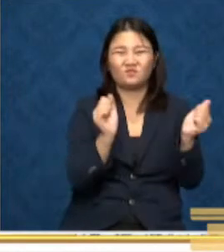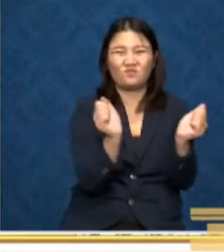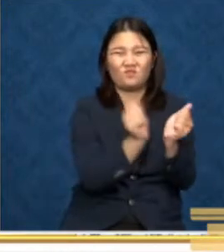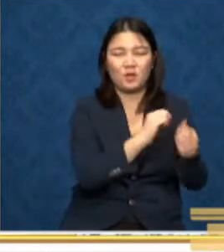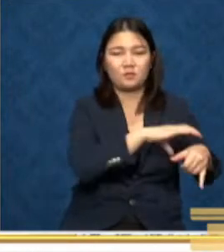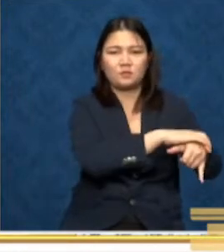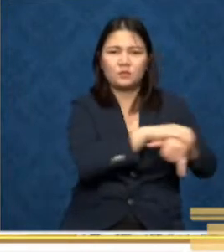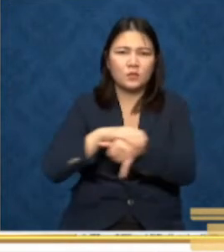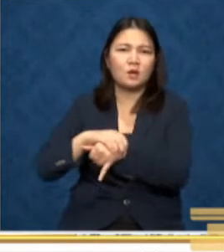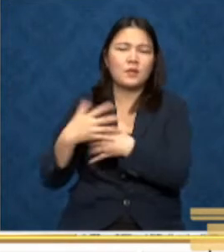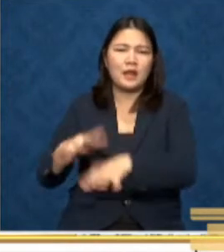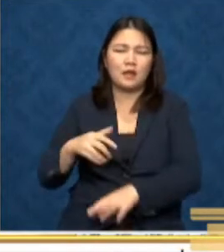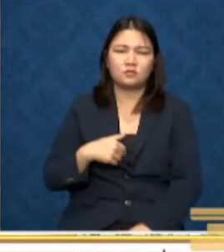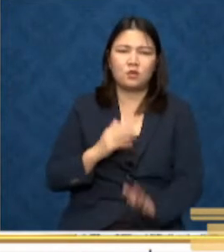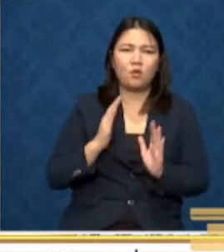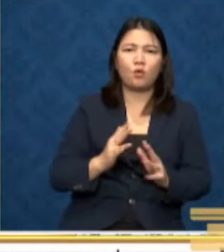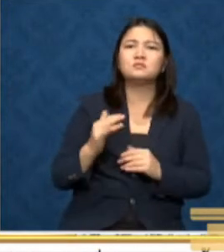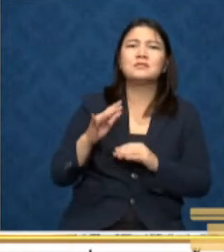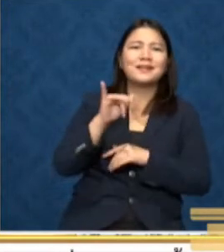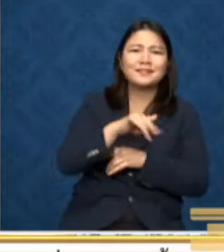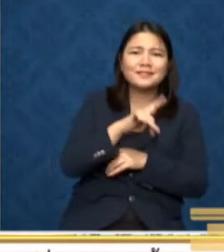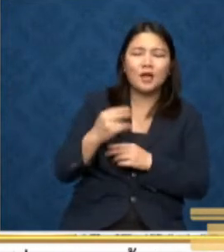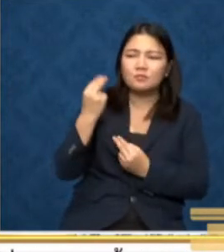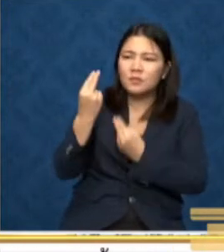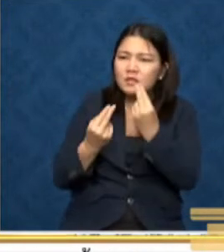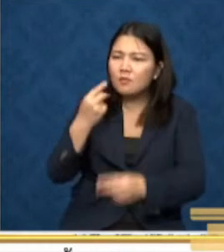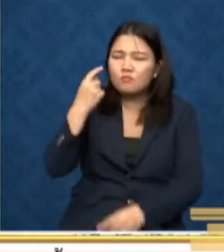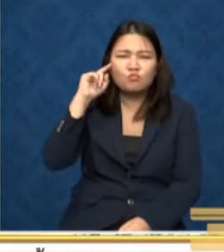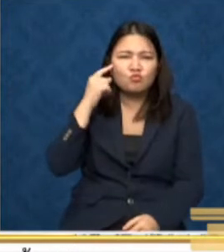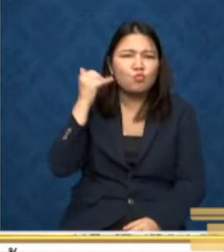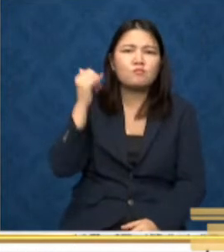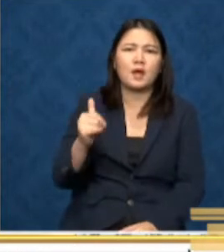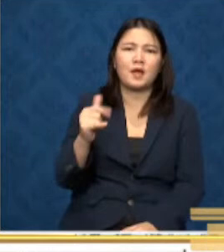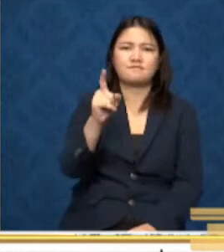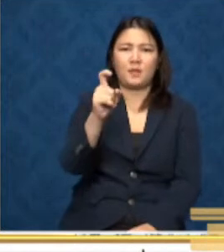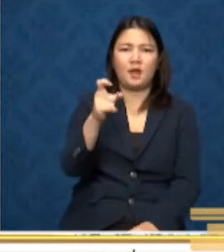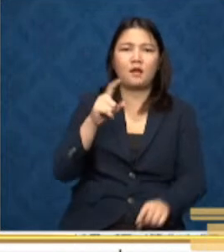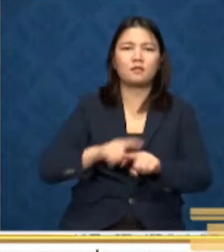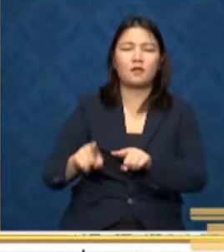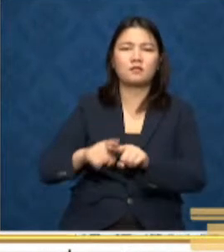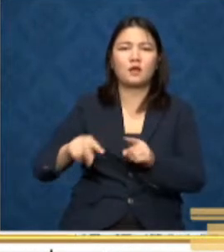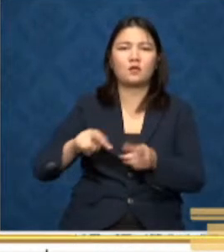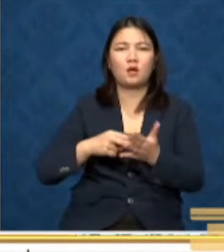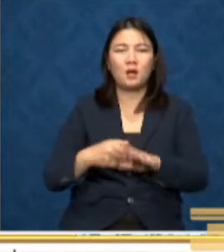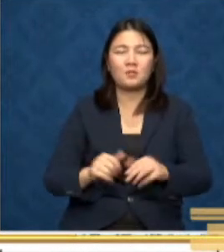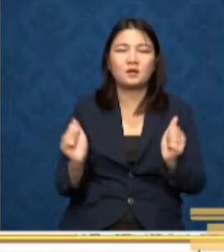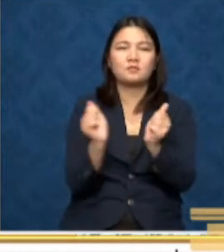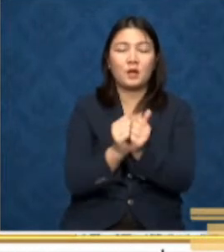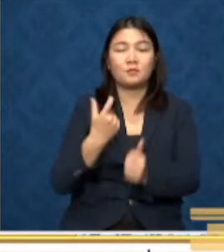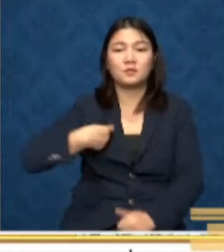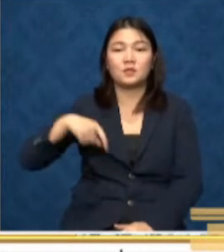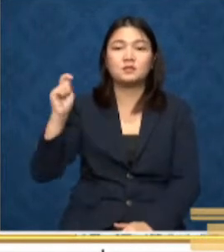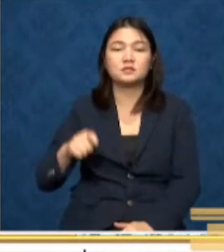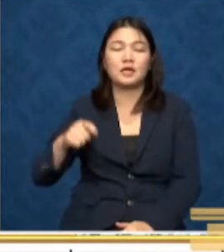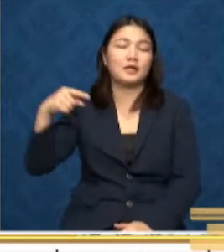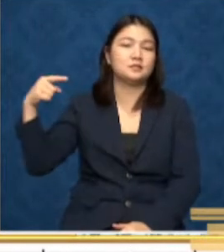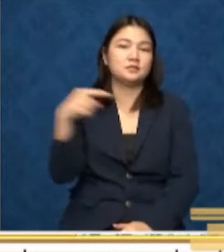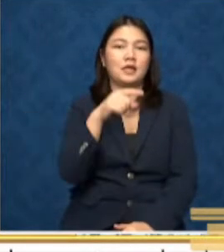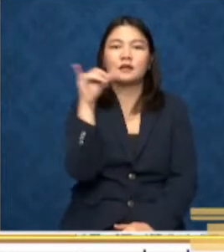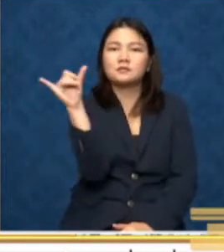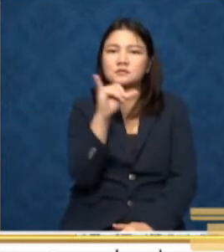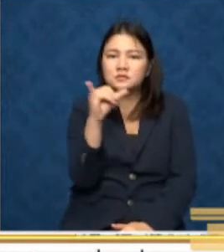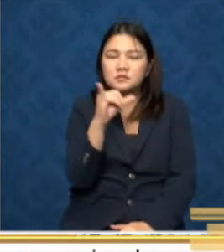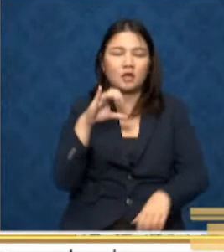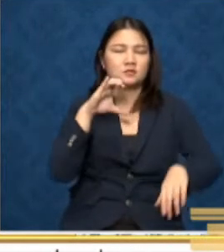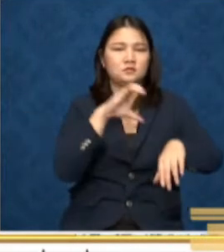อยู่ของผู้ที่ถูกคุมขังการขยายระยะเวลาคุมขังอย่างไม่มีกำหนดหรือการจับกุมโดยไม่มีหมายศาลจับกุมโดยไม่มีหมาย